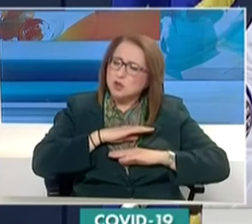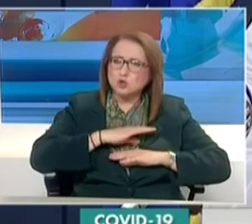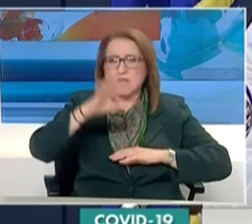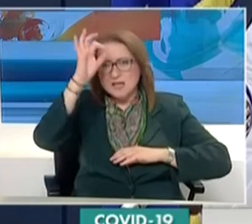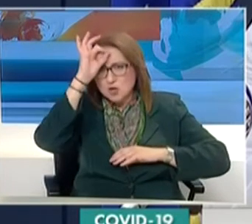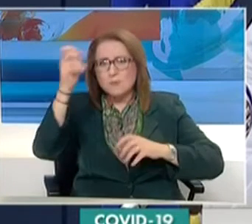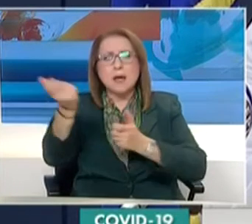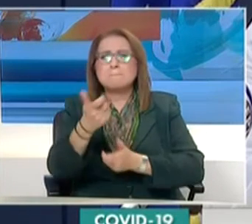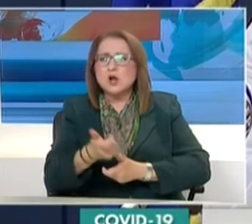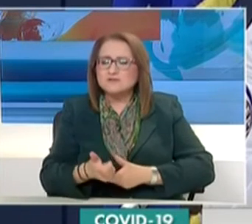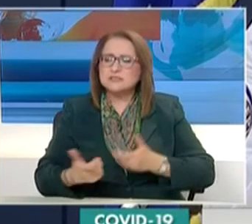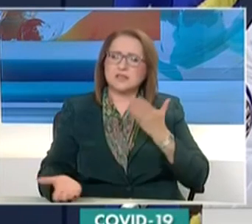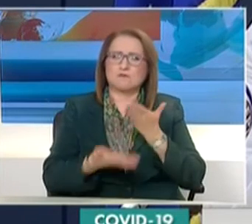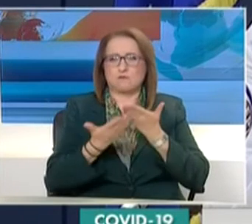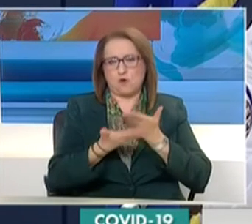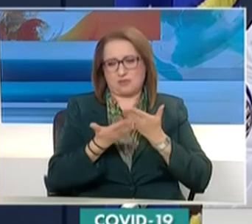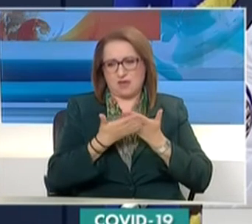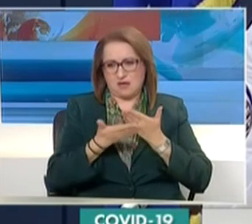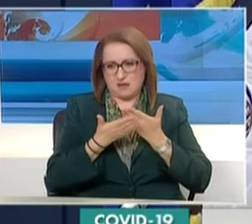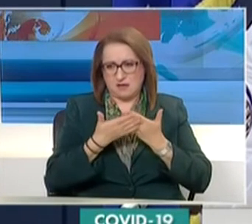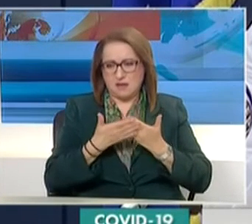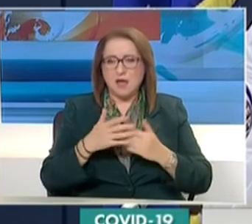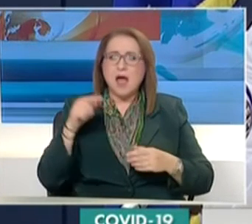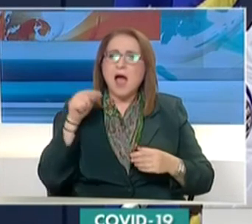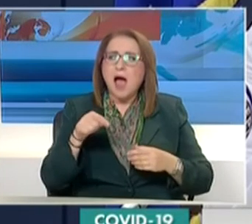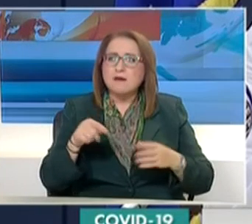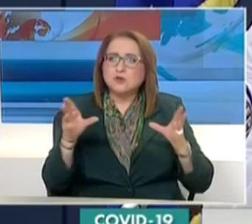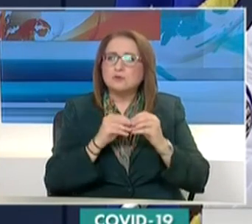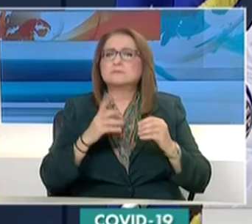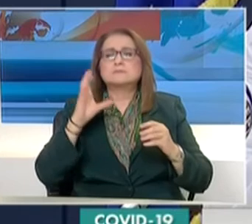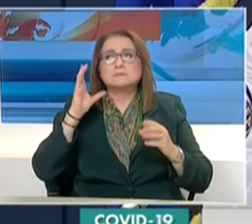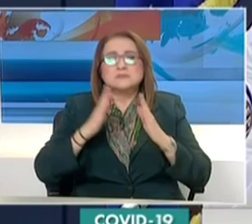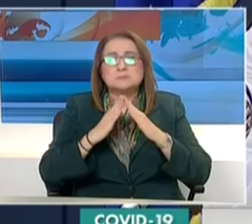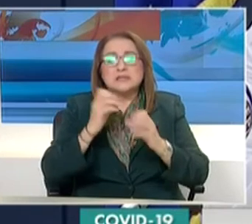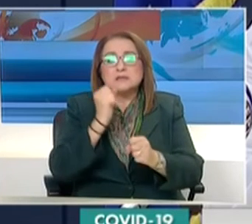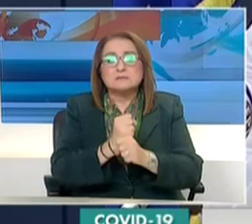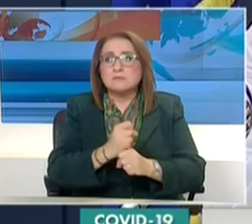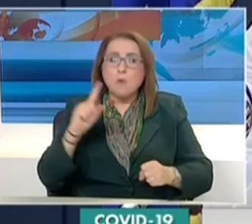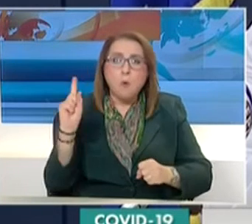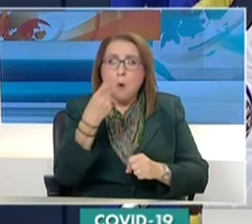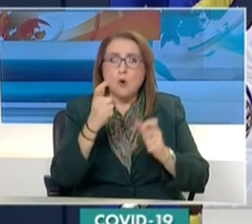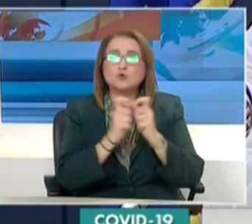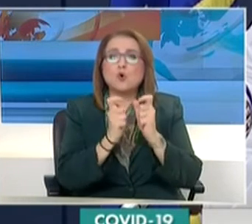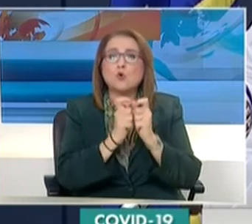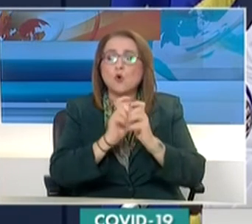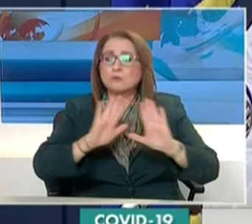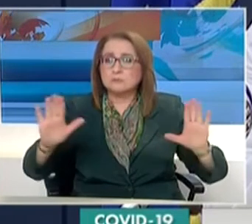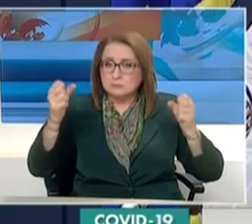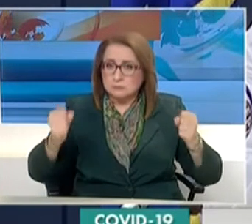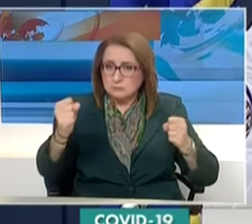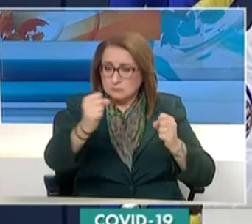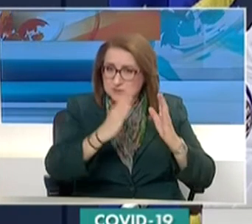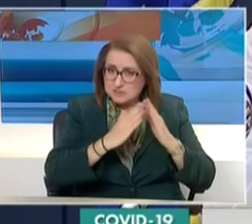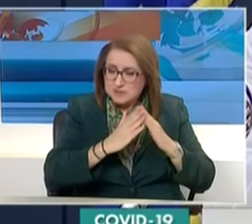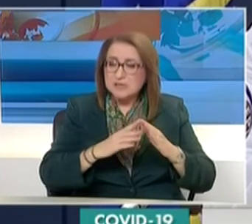χρόνια νοσήματα. Σε κάθε περίπτωση αφορά στον περιορισμό κατοίκων των κατοίκων και την προσωνία της δυνατότητας